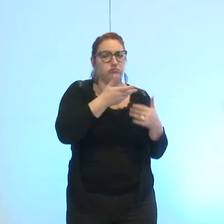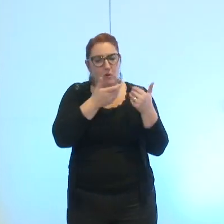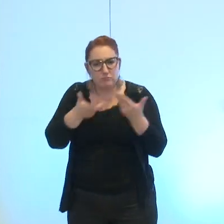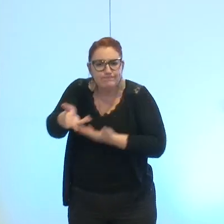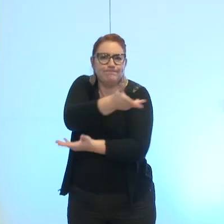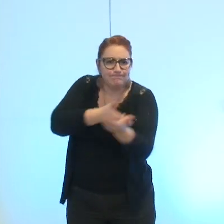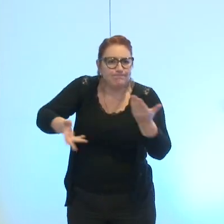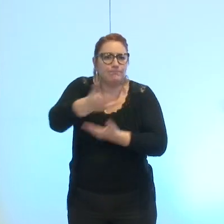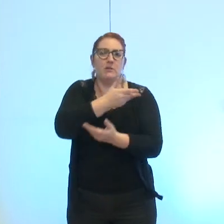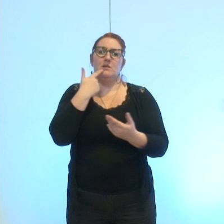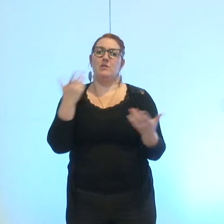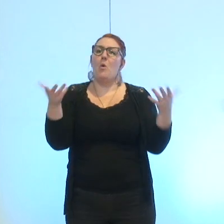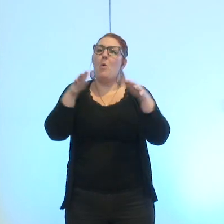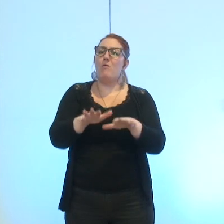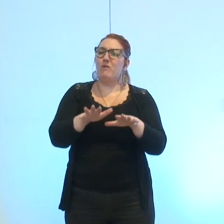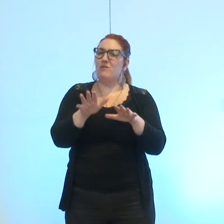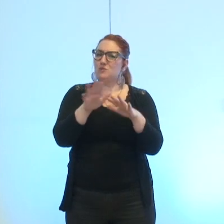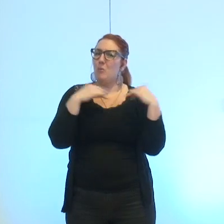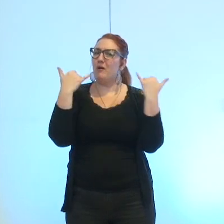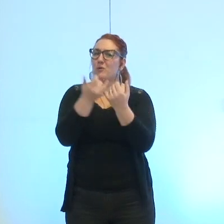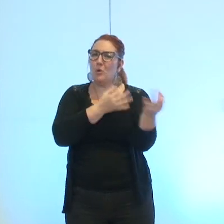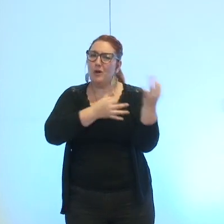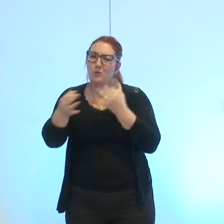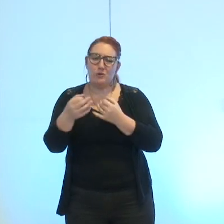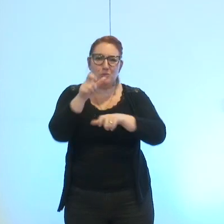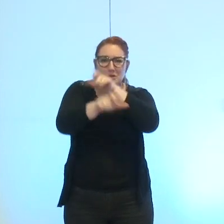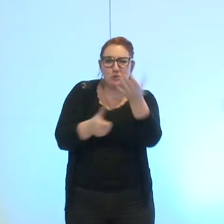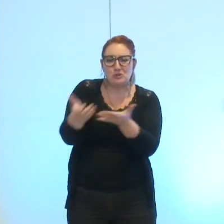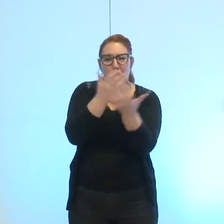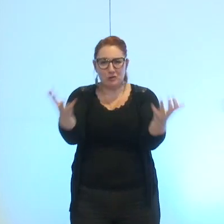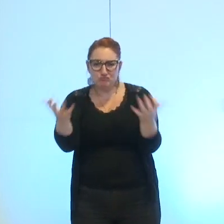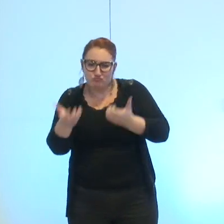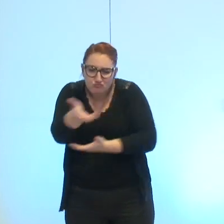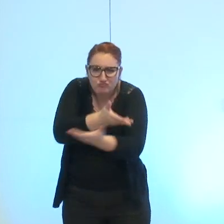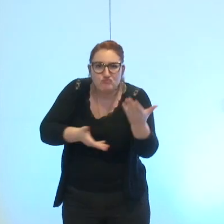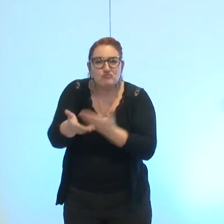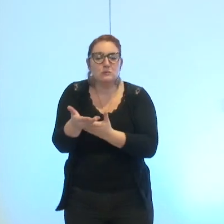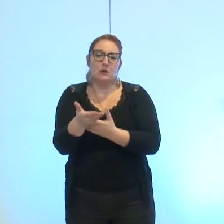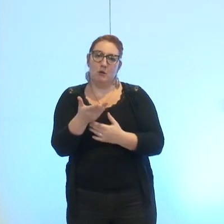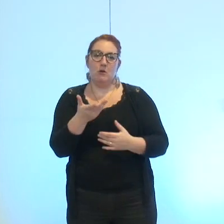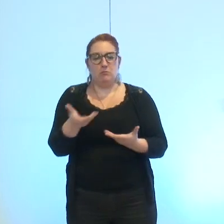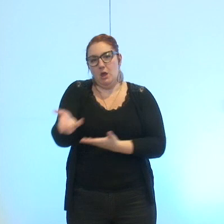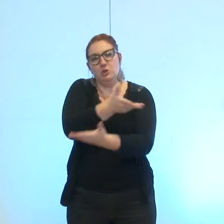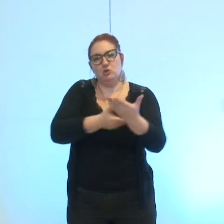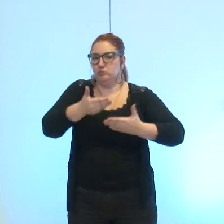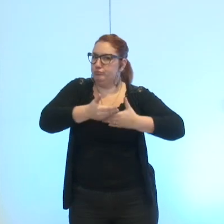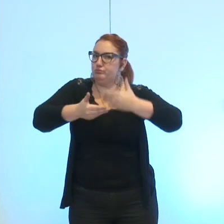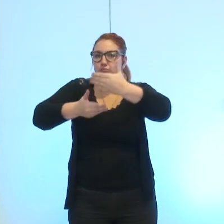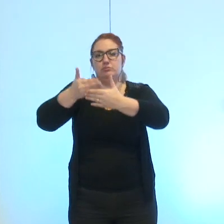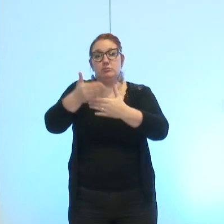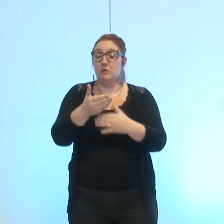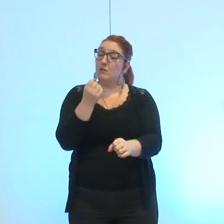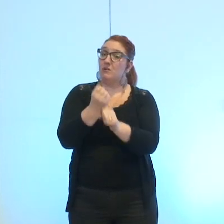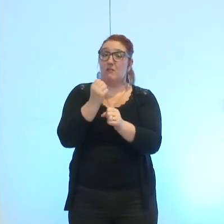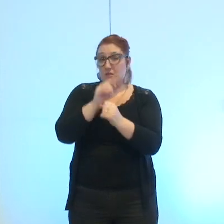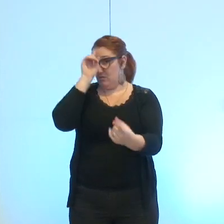démarrage de la conférence social d'établir un échange constructif et surtout de pouvoir travailler sur les années 2015